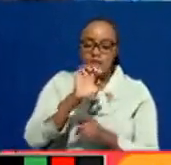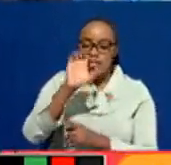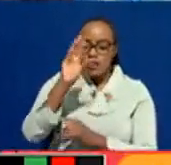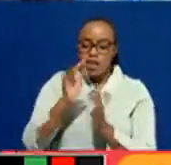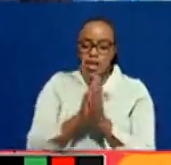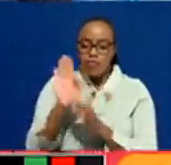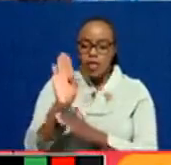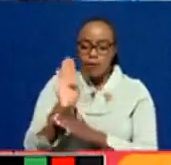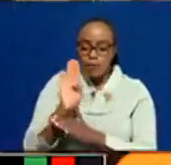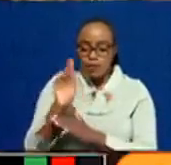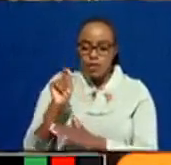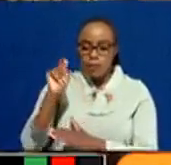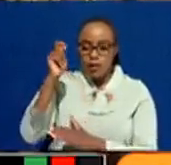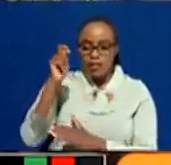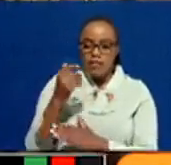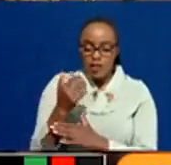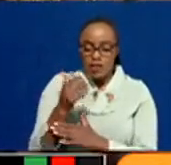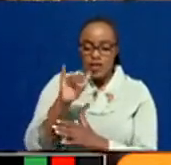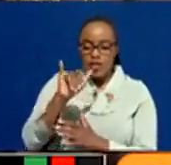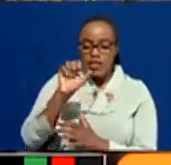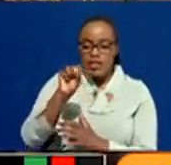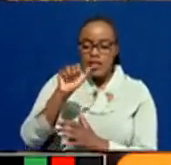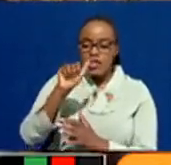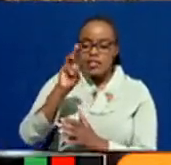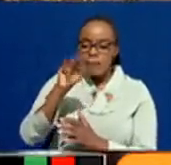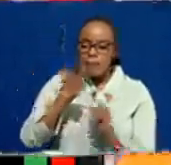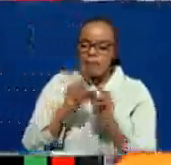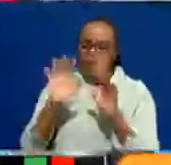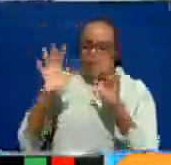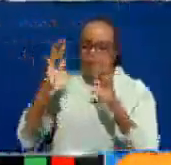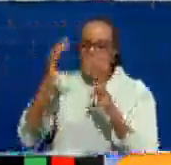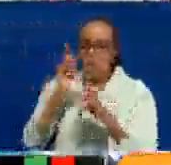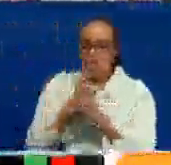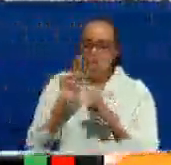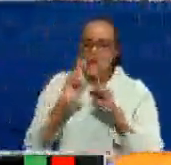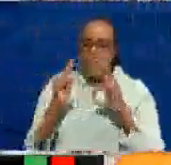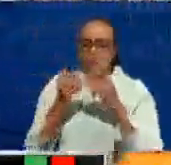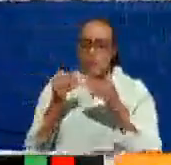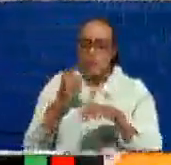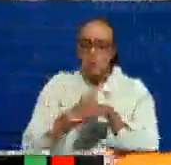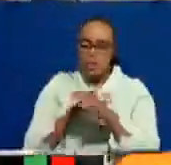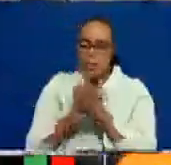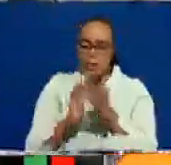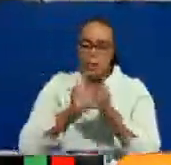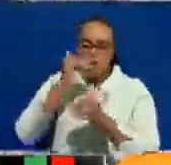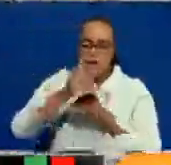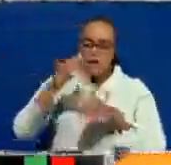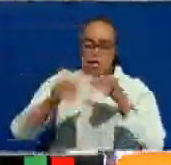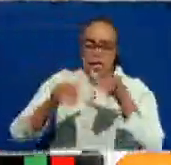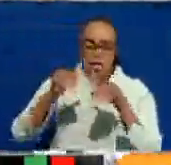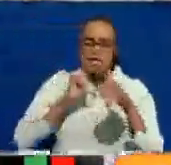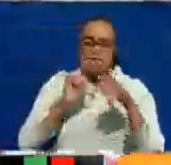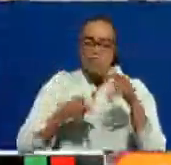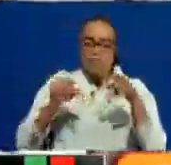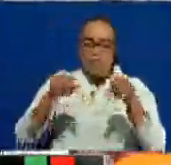Burundi counterpart Evariste Ndayishimiye lauding Kenyans for maintaining peace before, during and after the election, saying